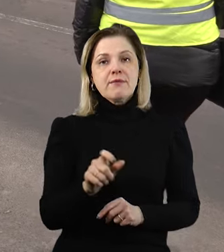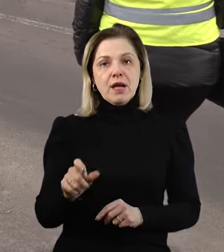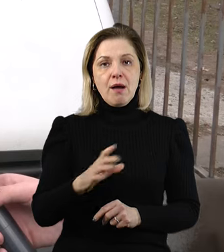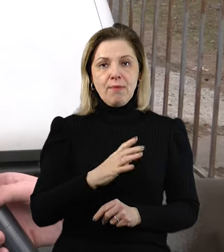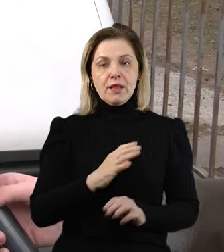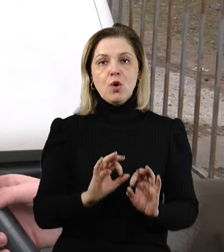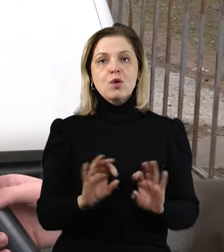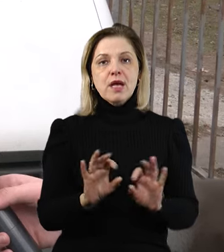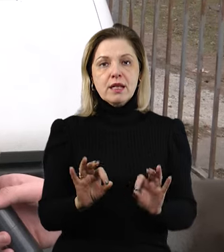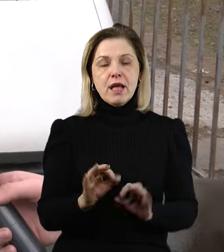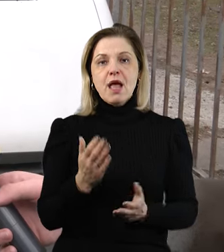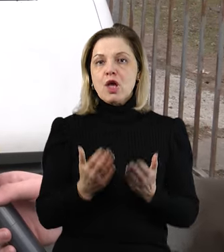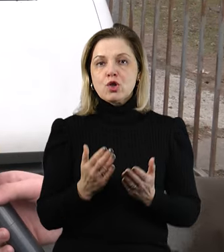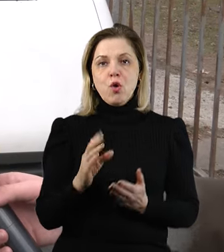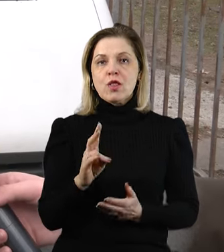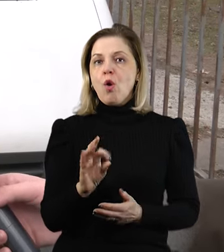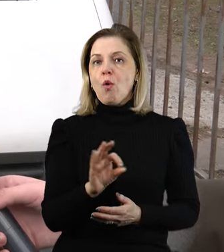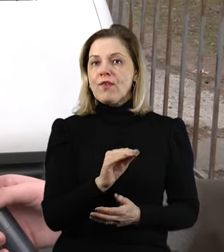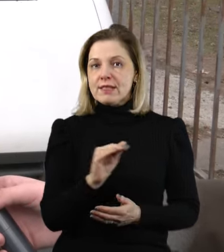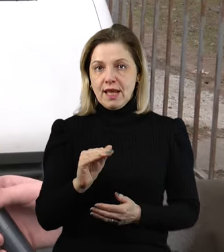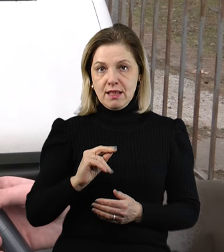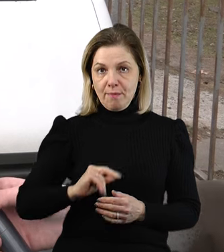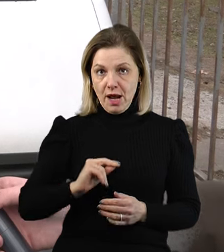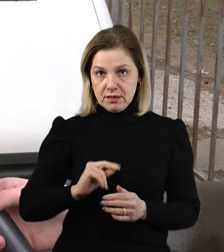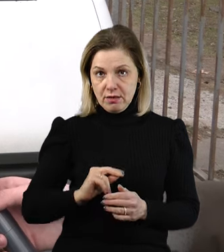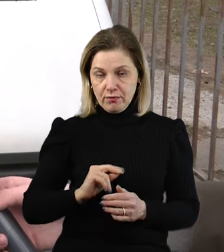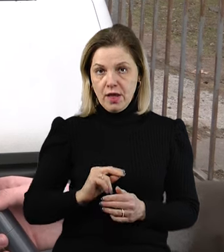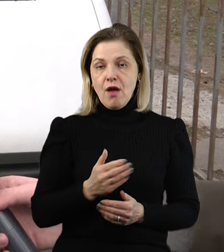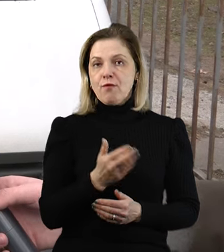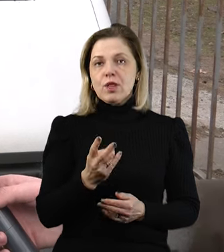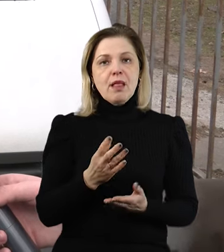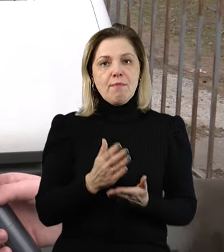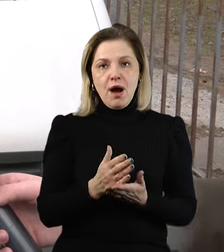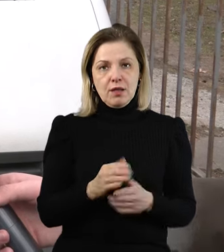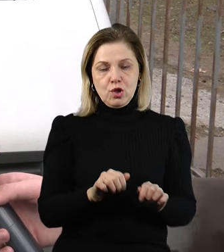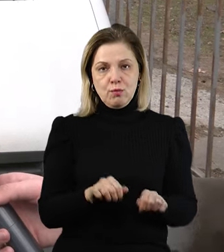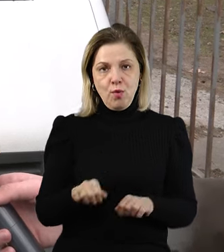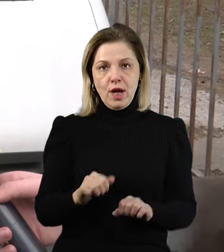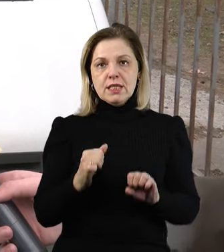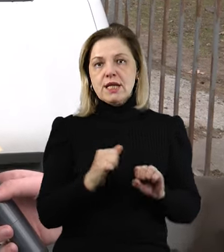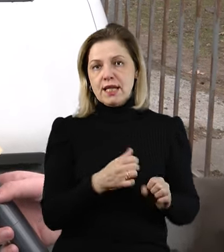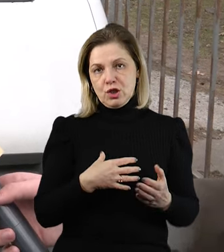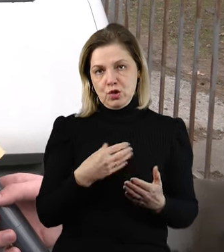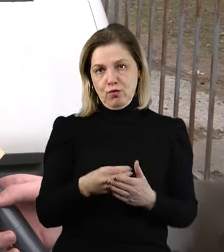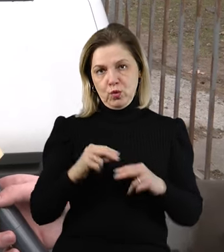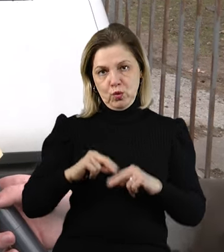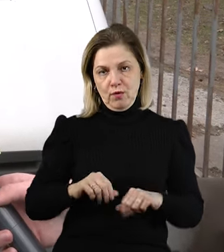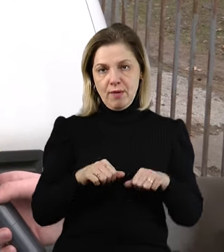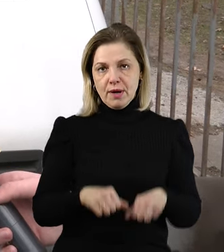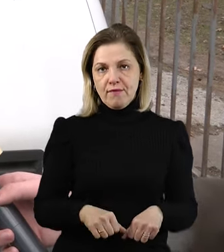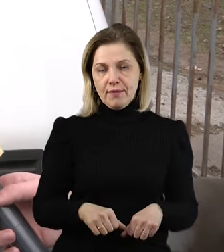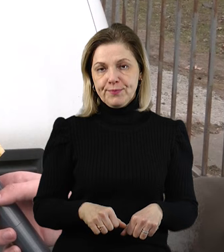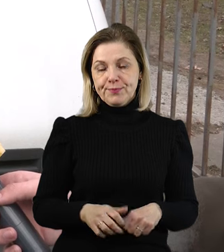роз'яснено, що при неофіційному працевлаштуванні вони не мають змоги захистити свої трудові